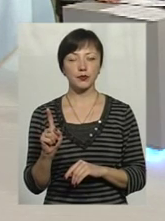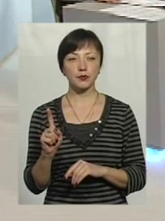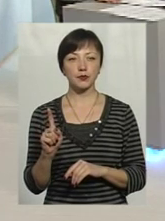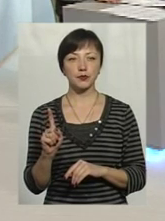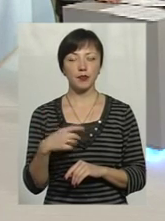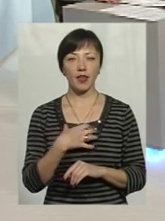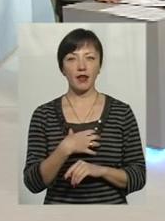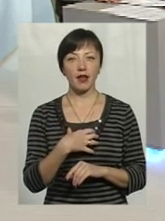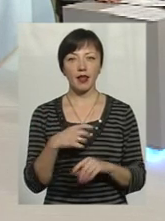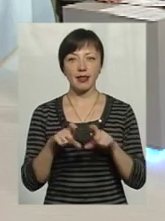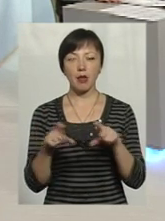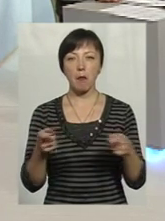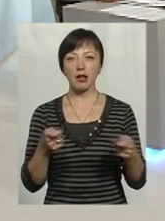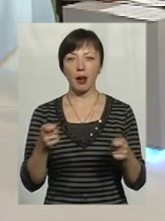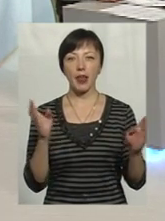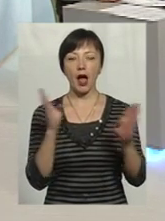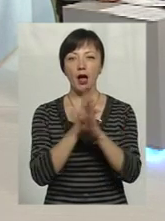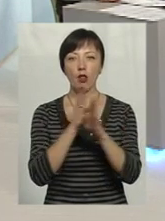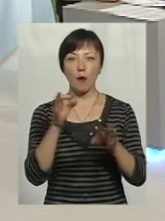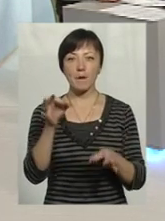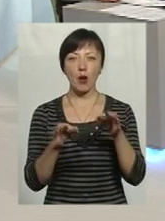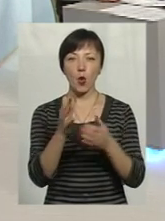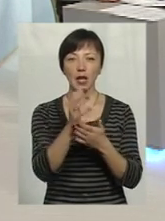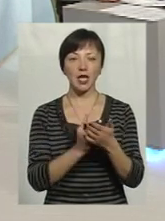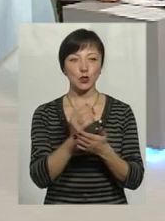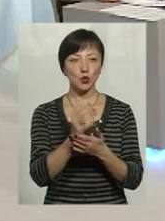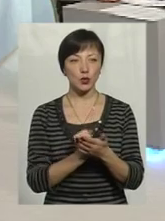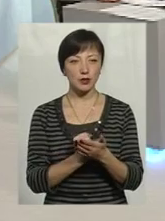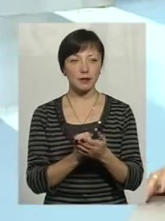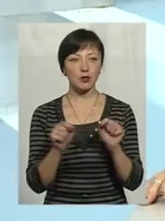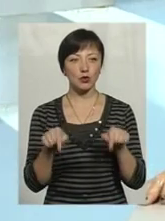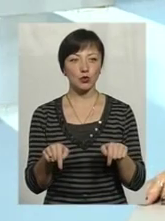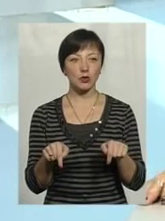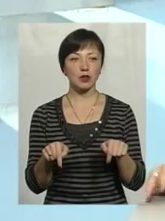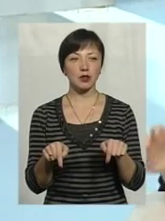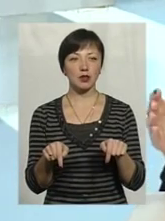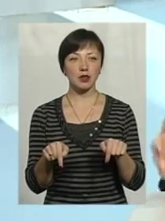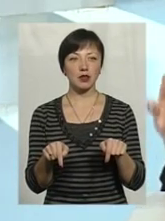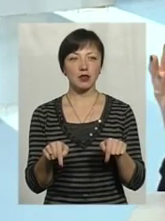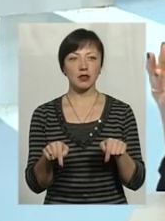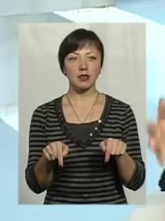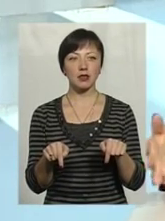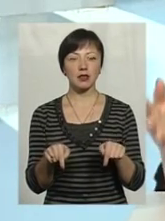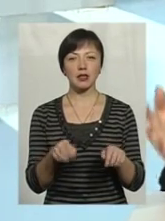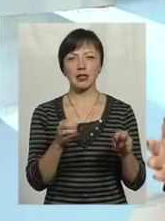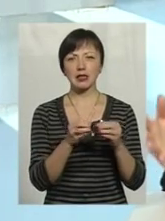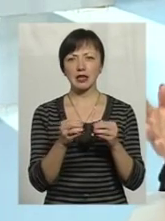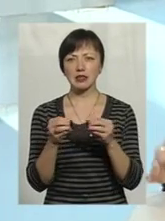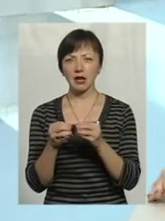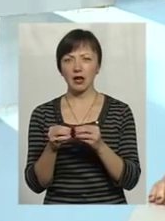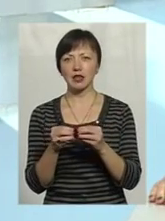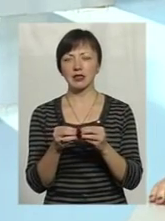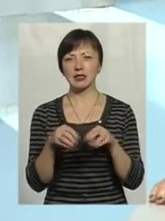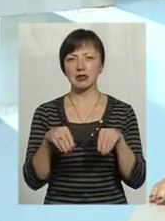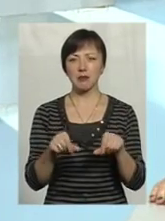знаково, так, департамент екології, природних ресурсів, і тут в нас десяток земельних ділянок,